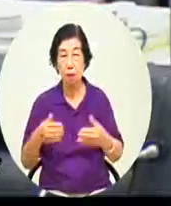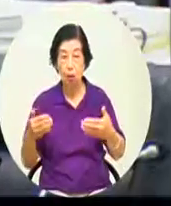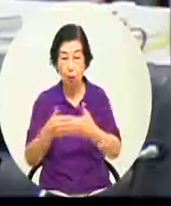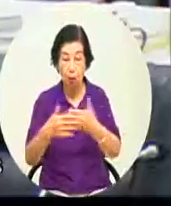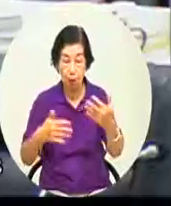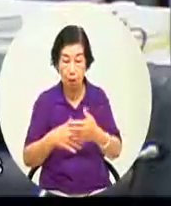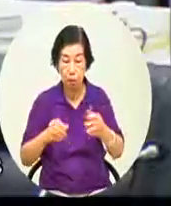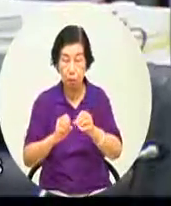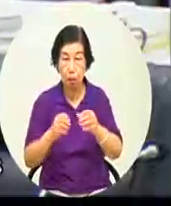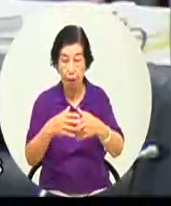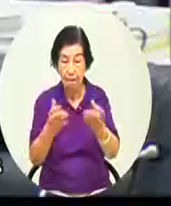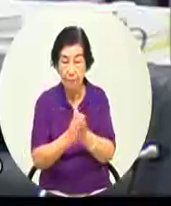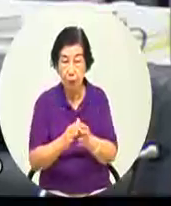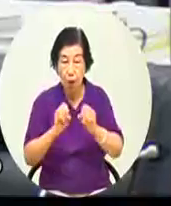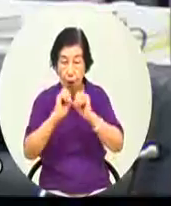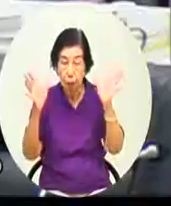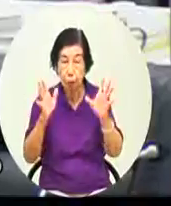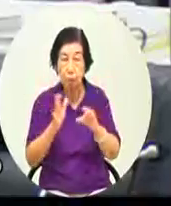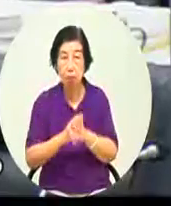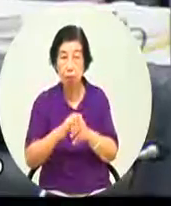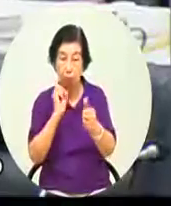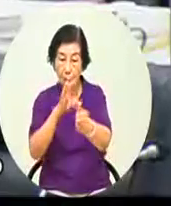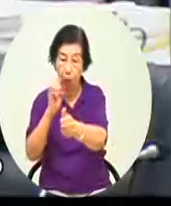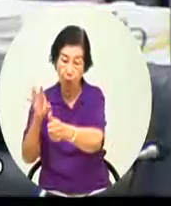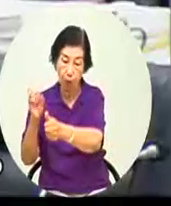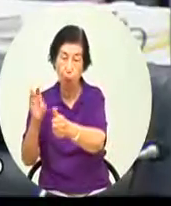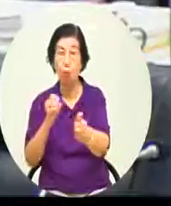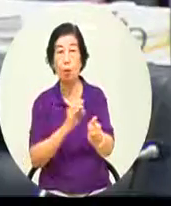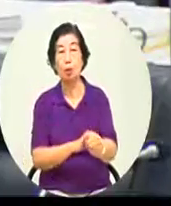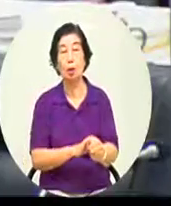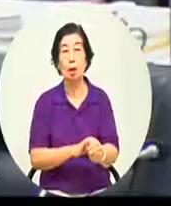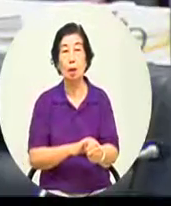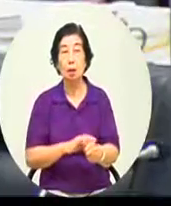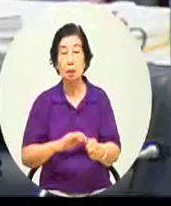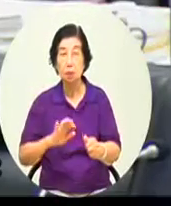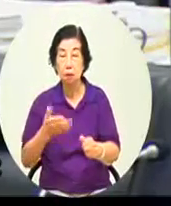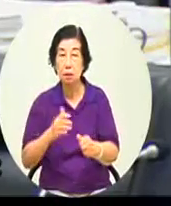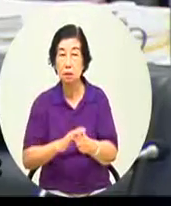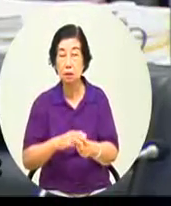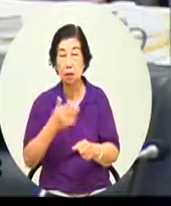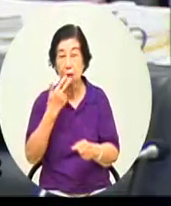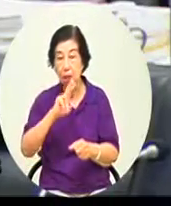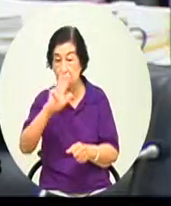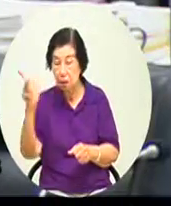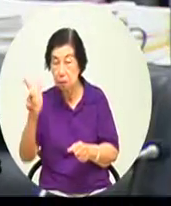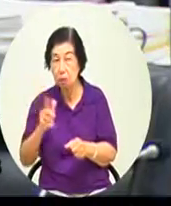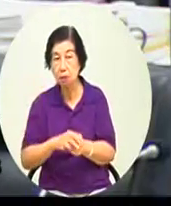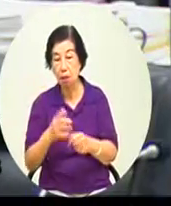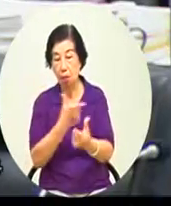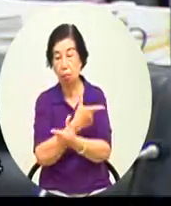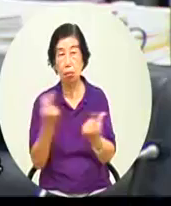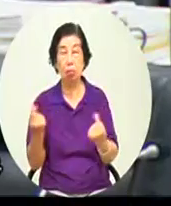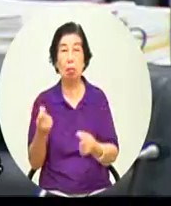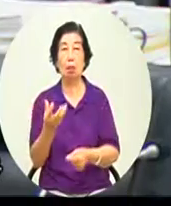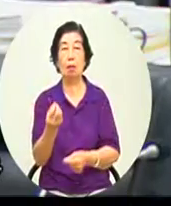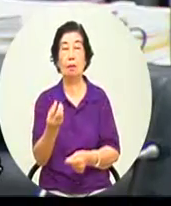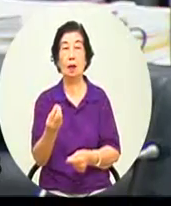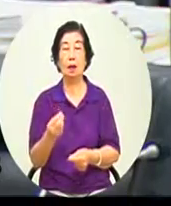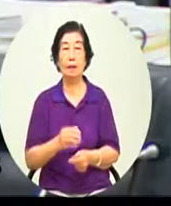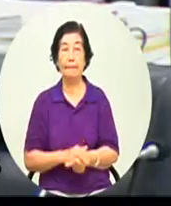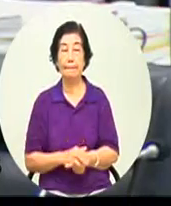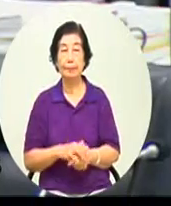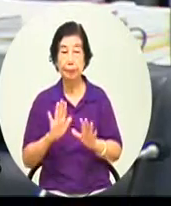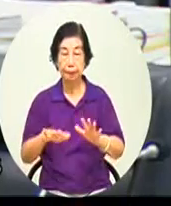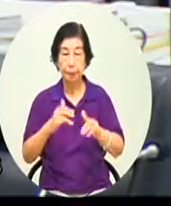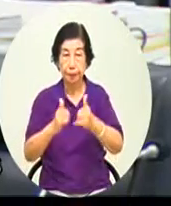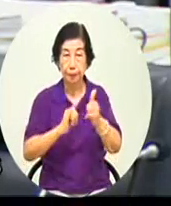哦，因为危险哦，你危险，你颜色你根本不要统一。然后现在当然在这个收费部分呢，哈，就说因